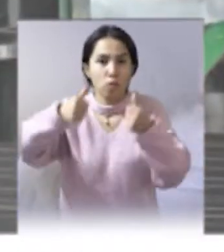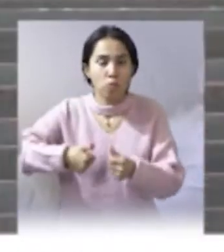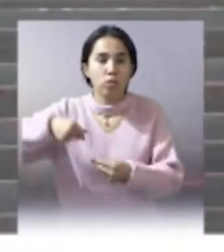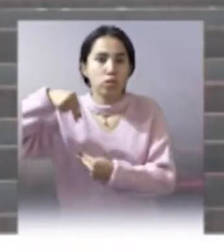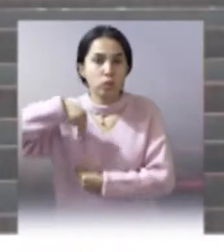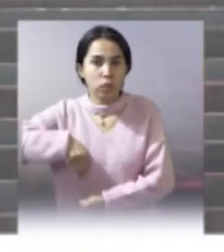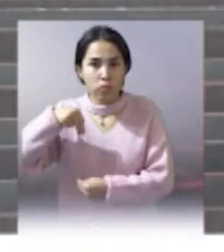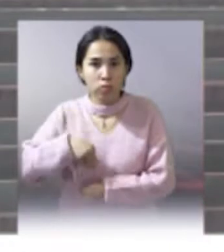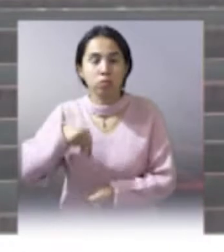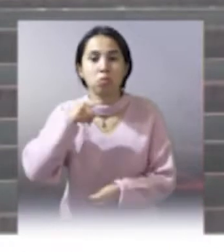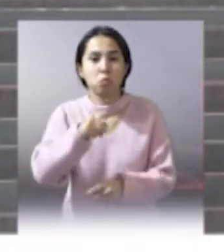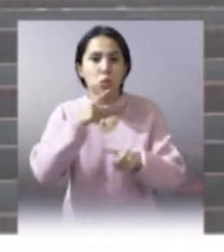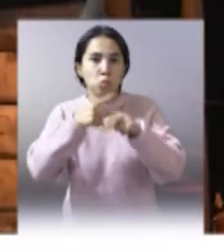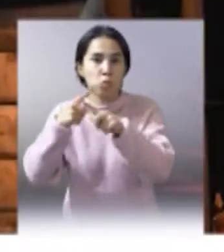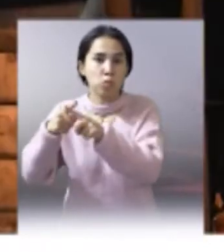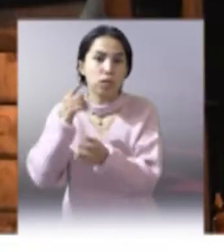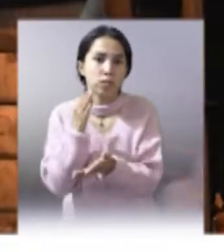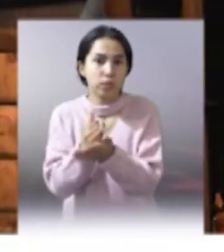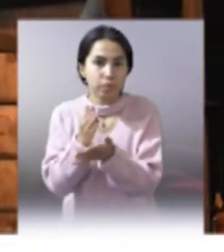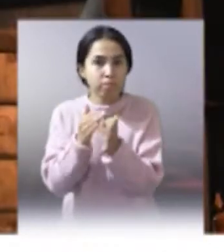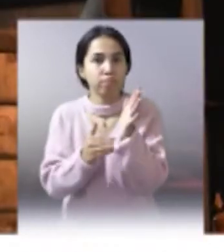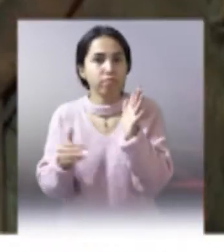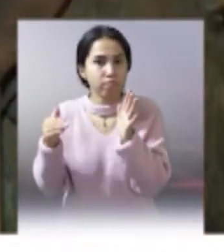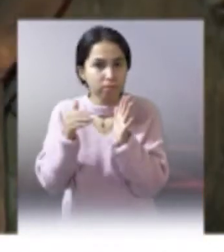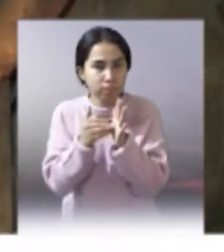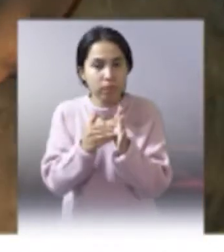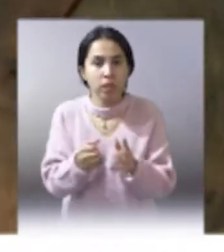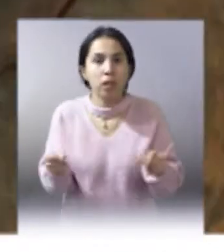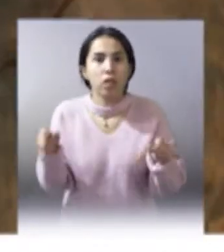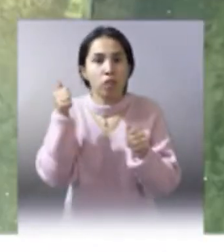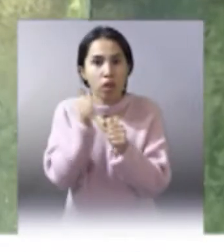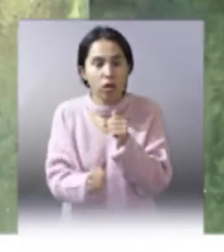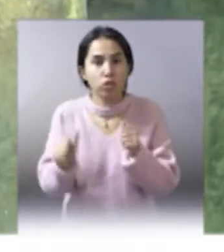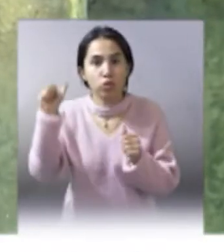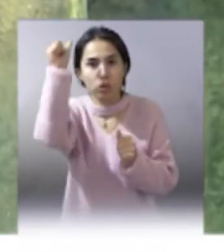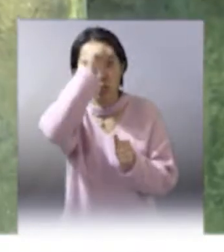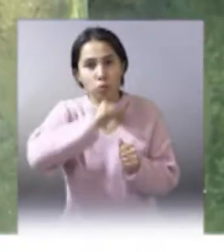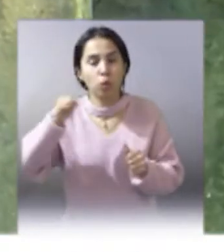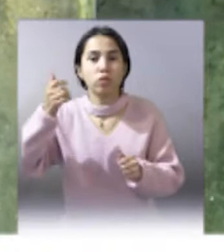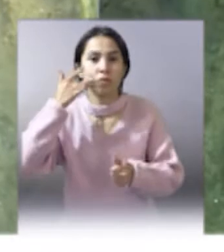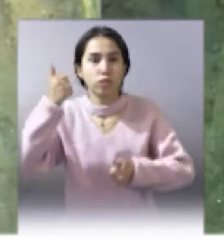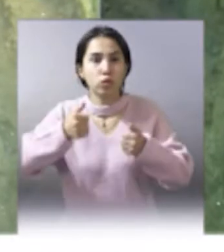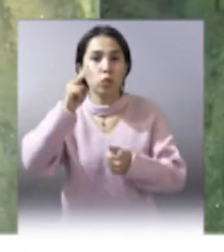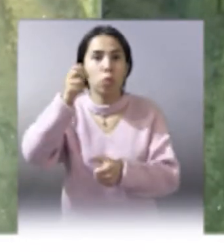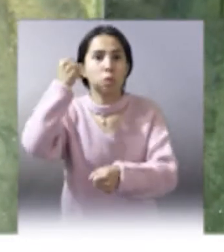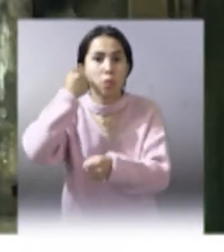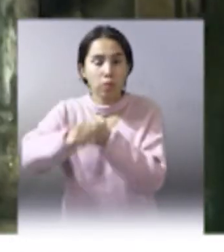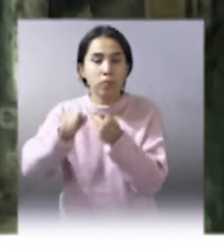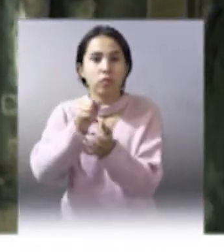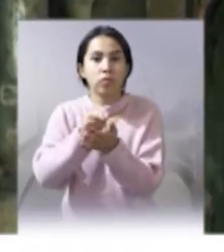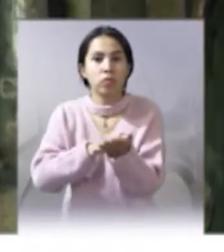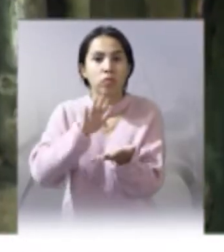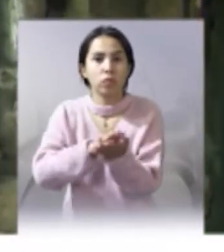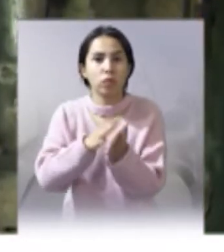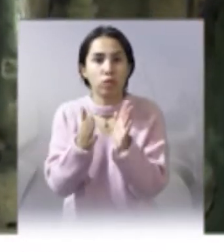развития. В текущем году реализуется 8 инвестиционных проектов общей стоимостью 11,9 миллиардов тенге.